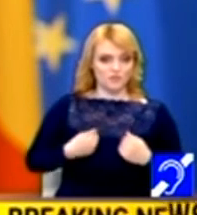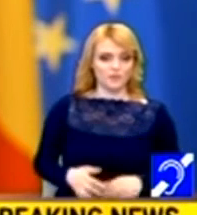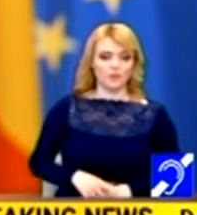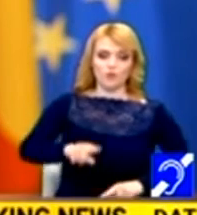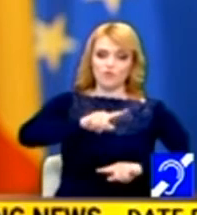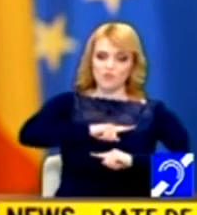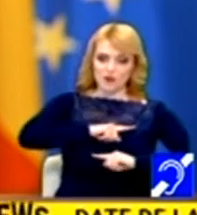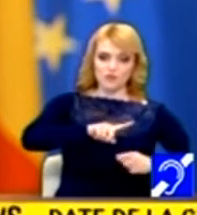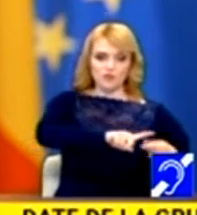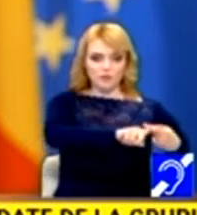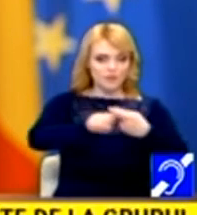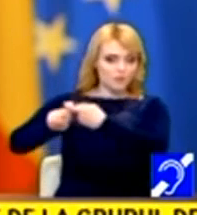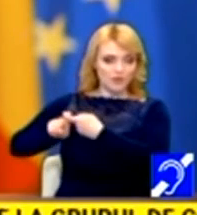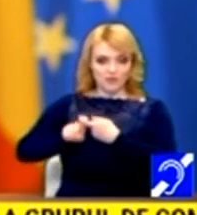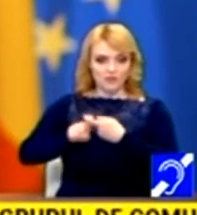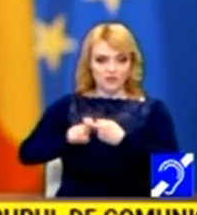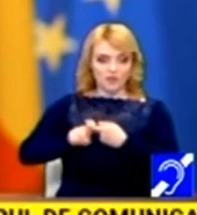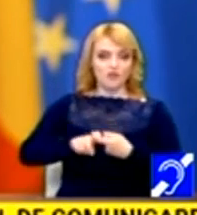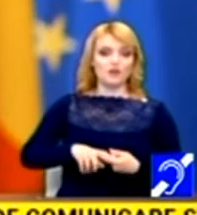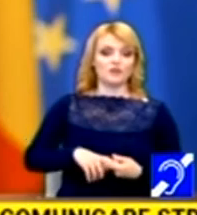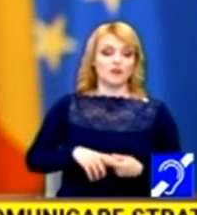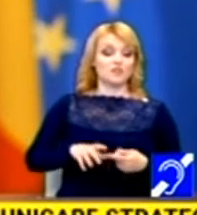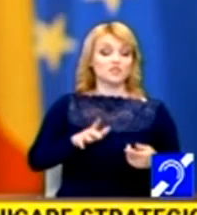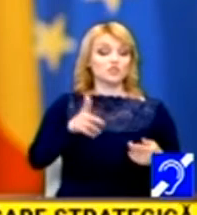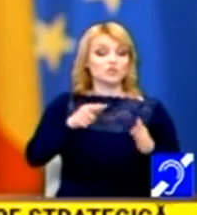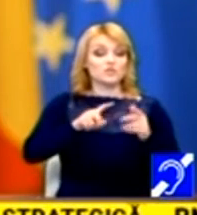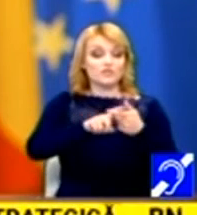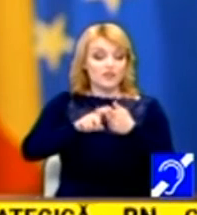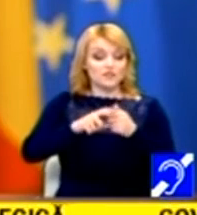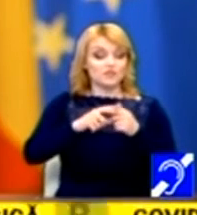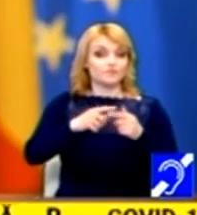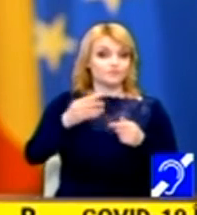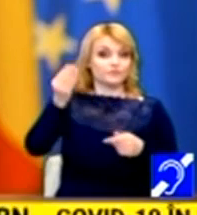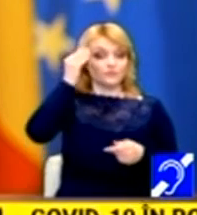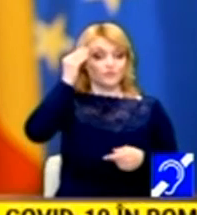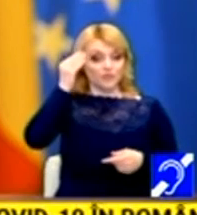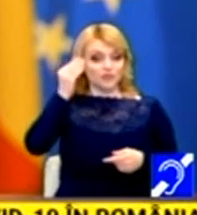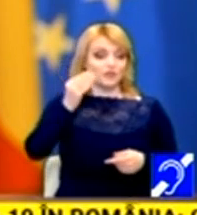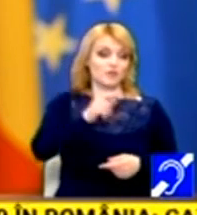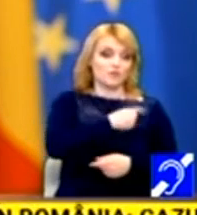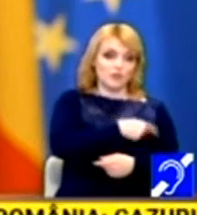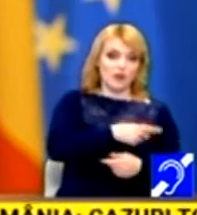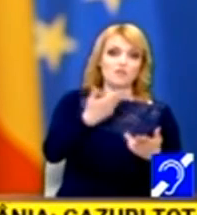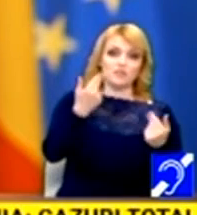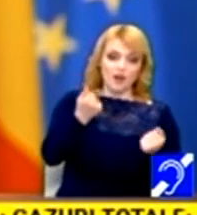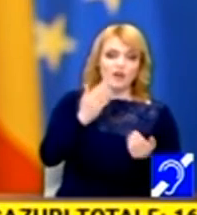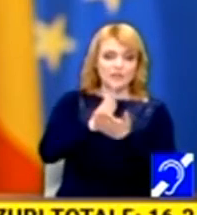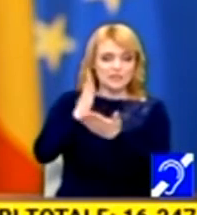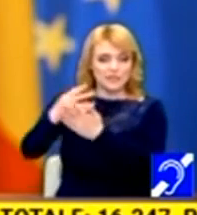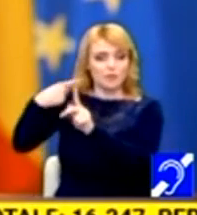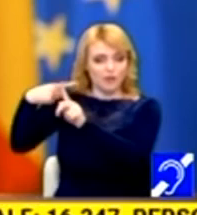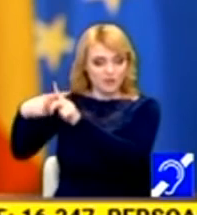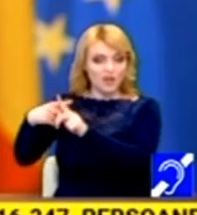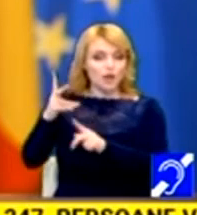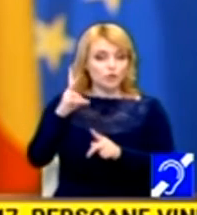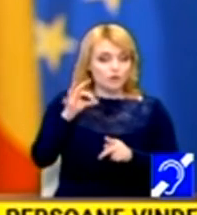finalul epidemiei. Din punct de vedere medical, avem ceva semnale pozitive, dar trebuie